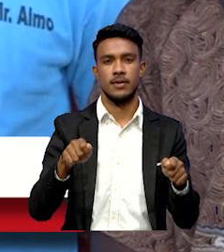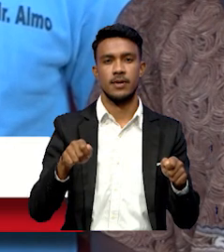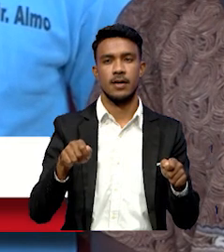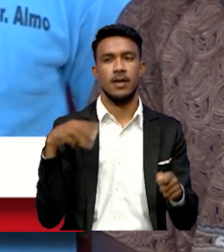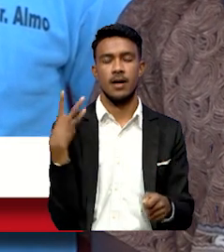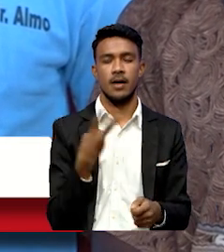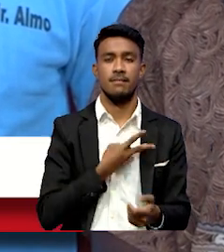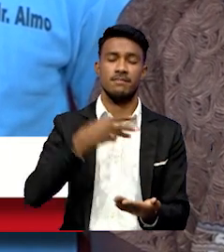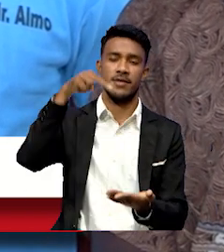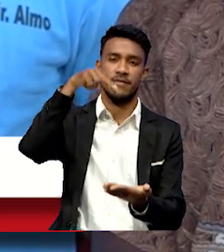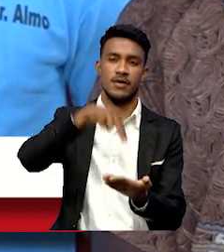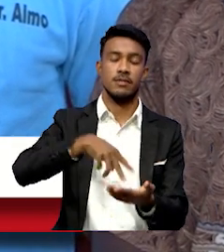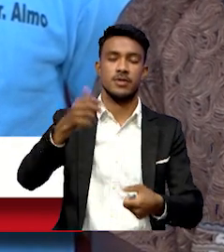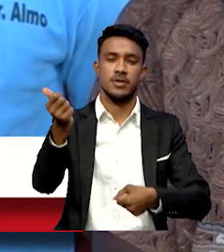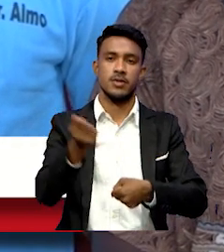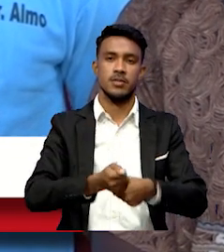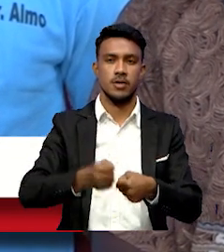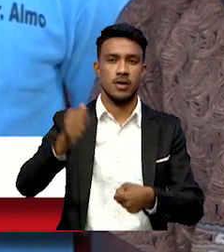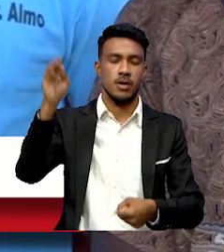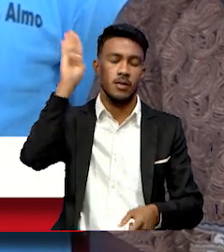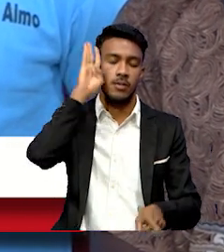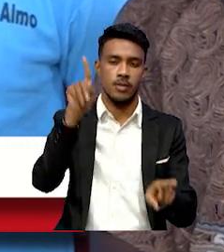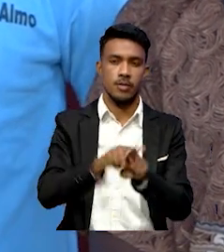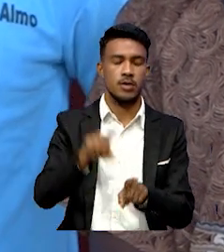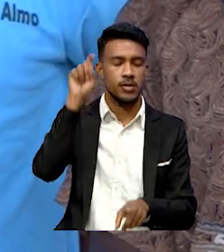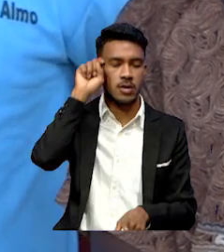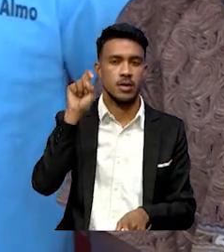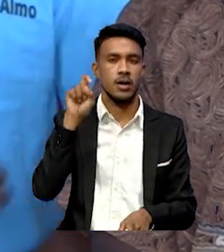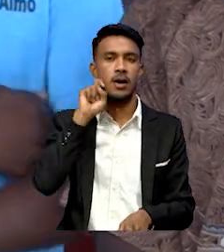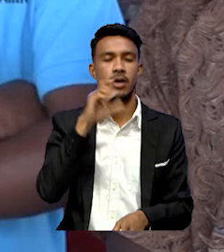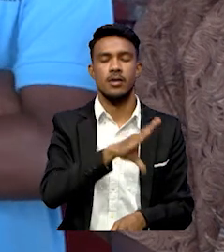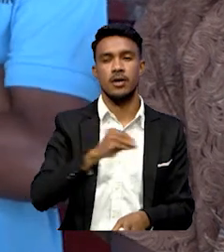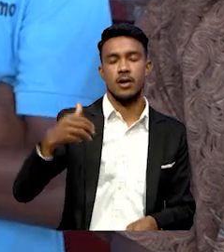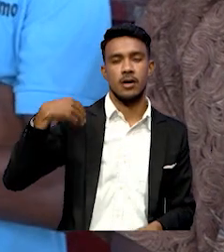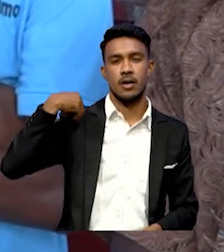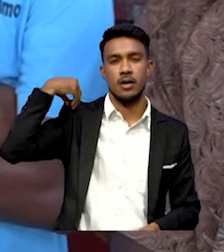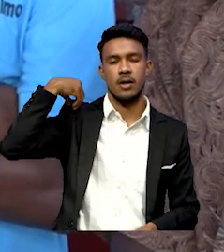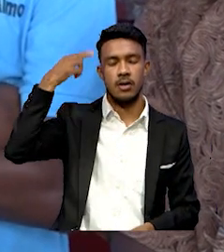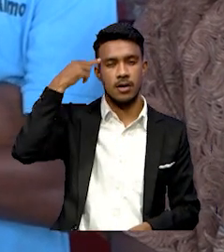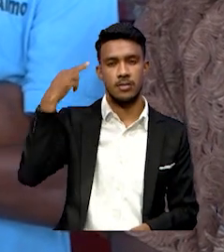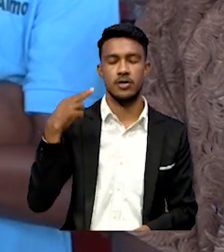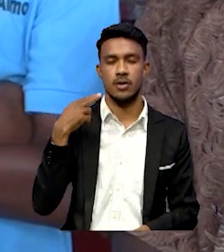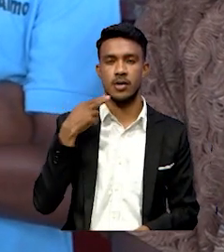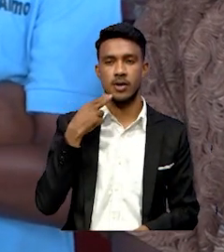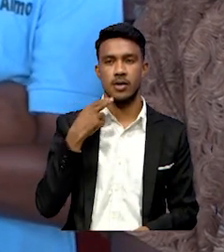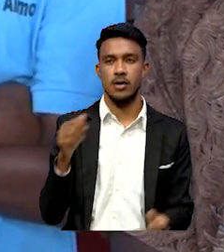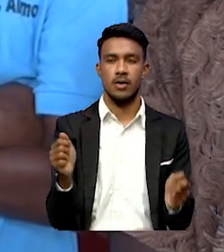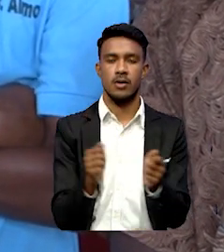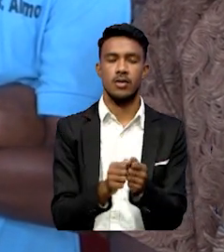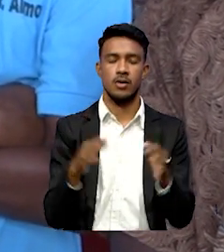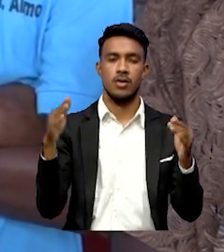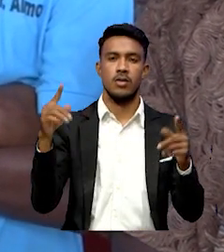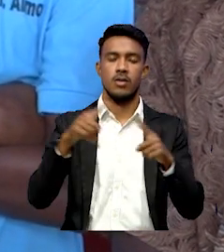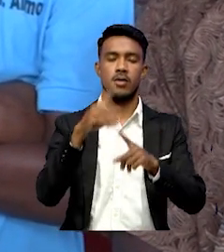firmi apoyo membuat Senana Gusmau honi kandidatu maka membuat Ramos Horta. Korone uhin ami